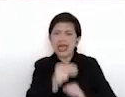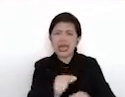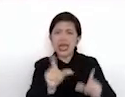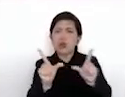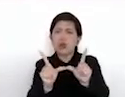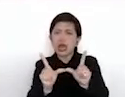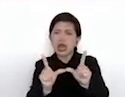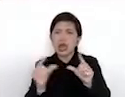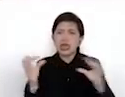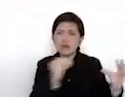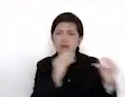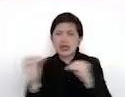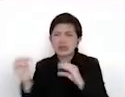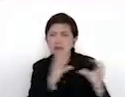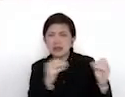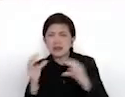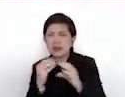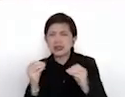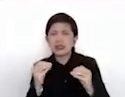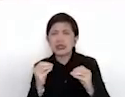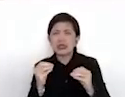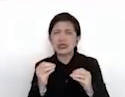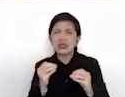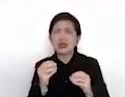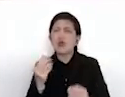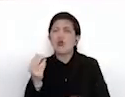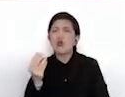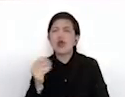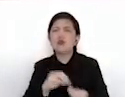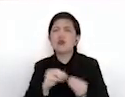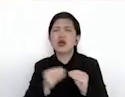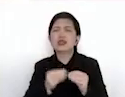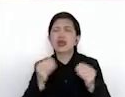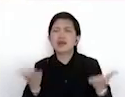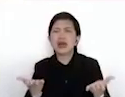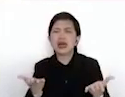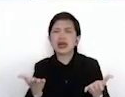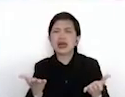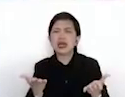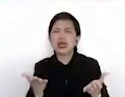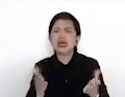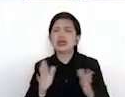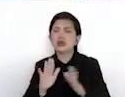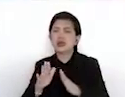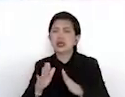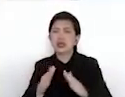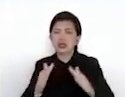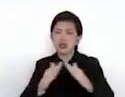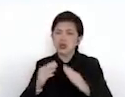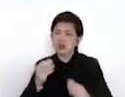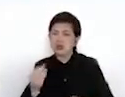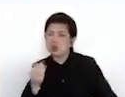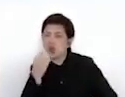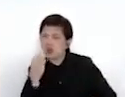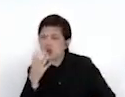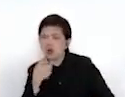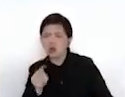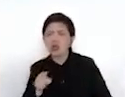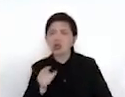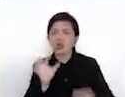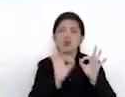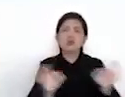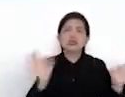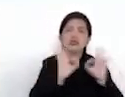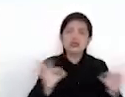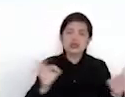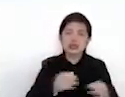perdebatan dikali 2.700 ini duit buat apa Oh ini mas kumuh silakan bereskan kekumuhan Oh ini untuk kebersihan